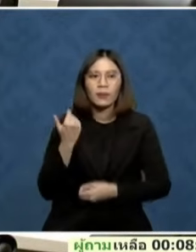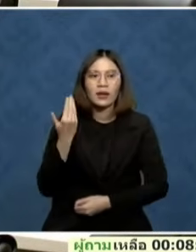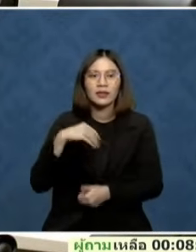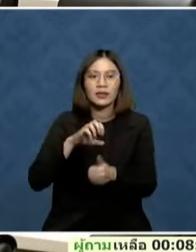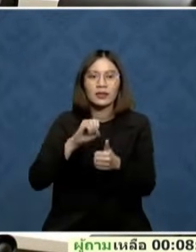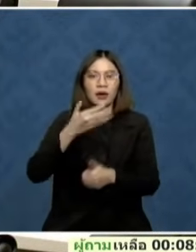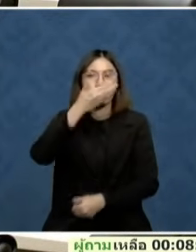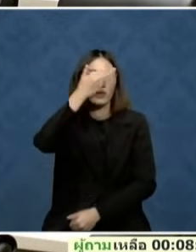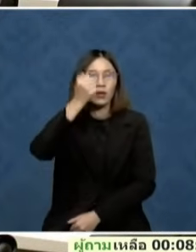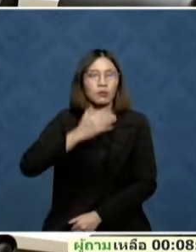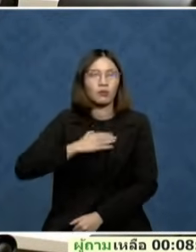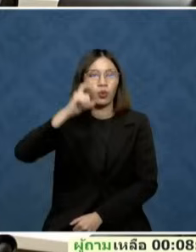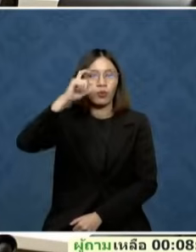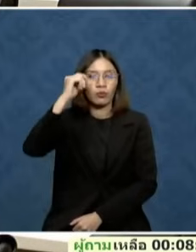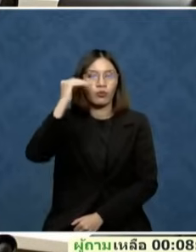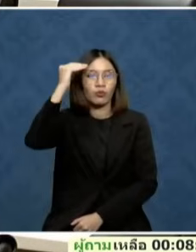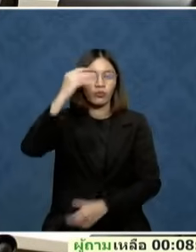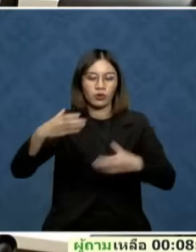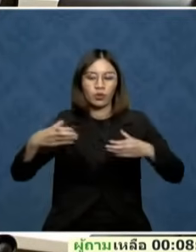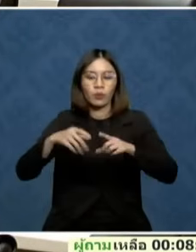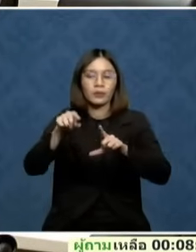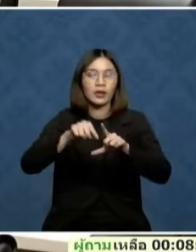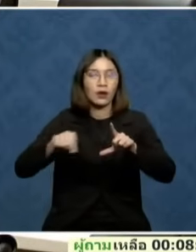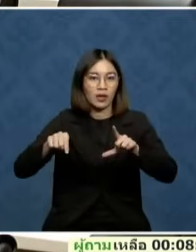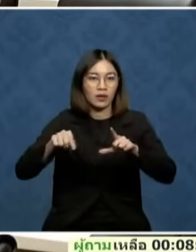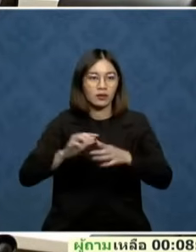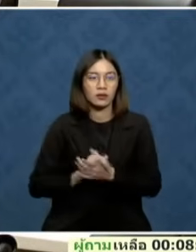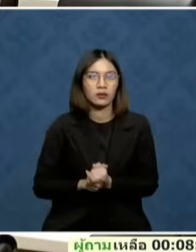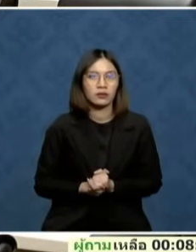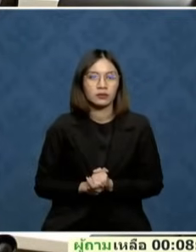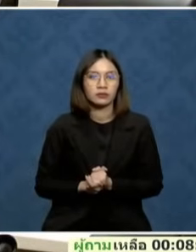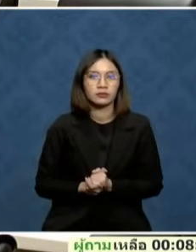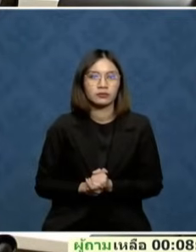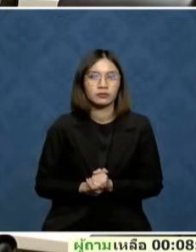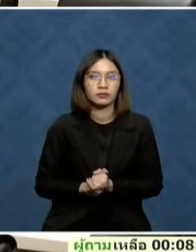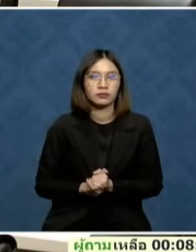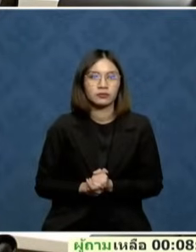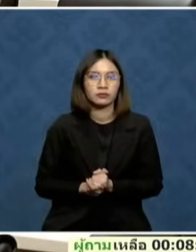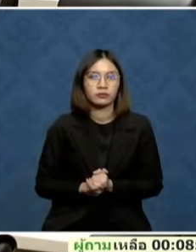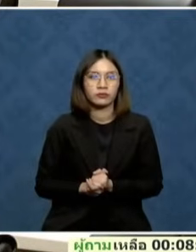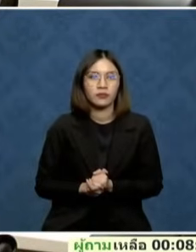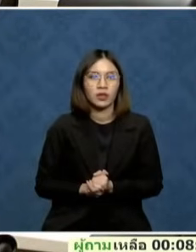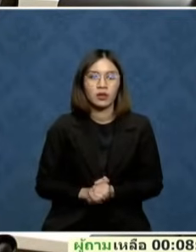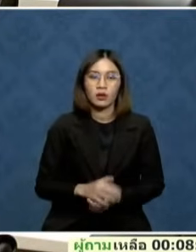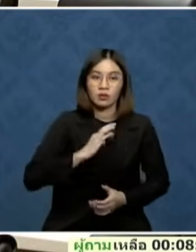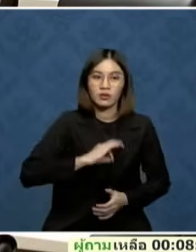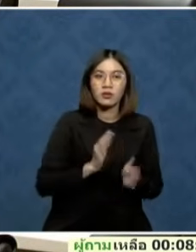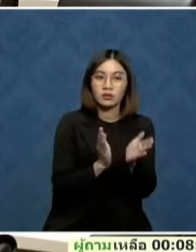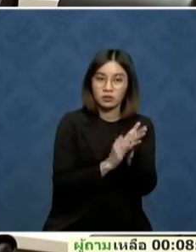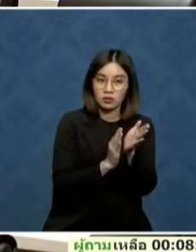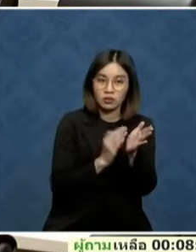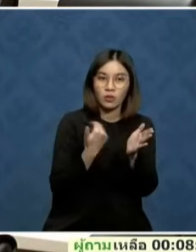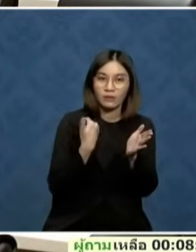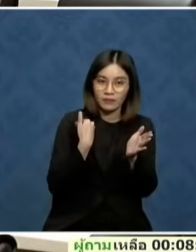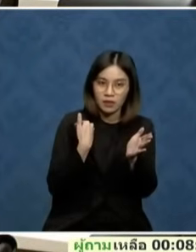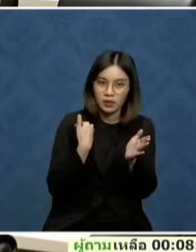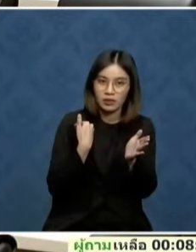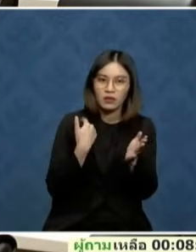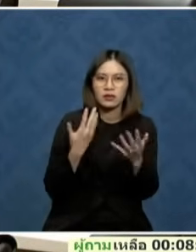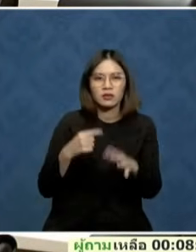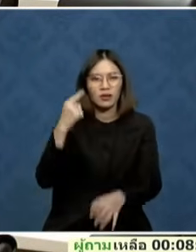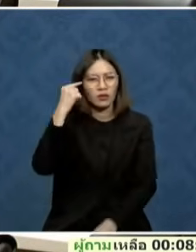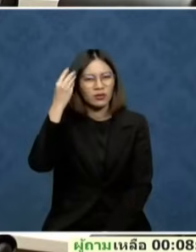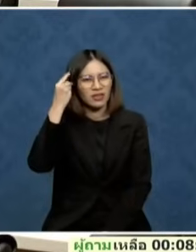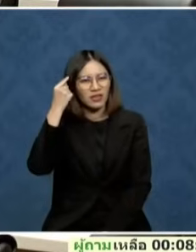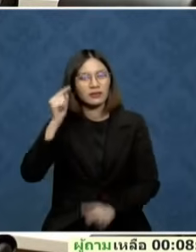นะครับผมรังสิมันโลมสสก้าวไกลนะครับแล้วก็จริงๆมีเรื่องที่ทั้งชื่นชมท่านนะครับแล้วก็อาจจะมีเรื่องที่คิดว่า